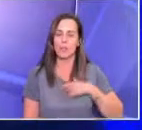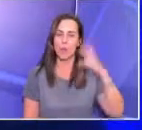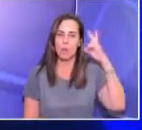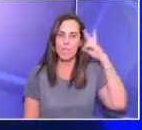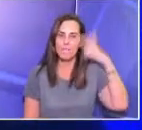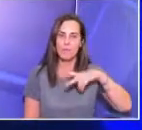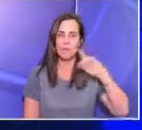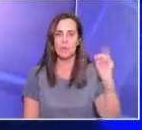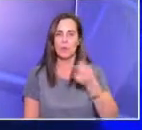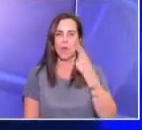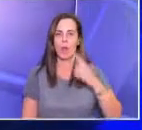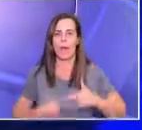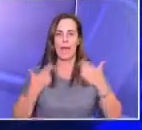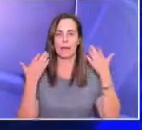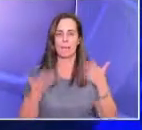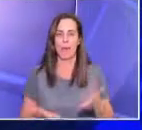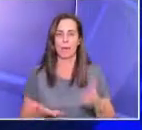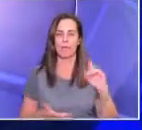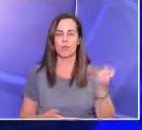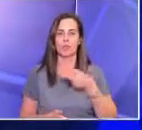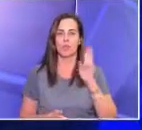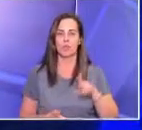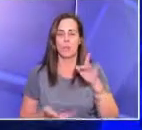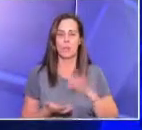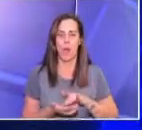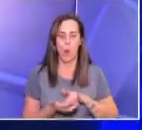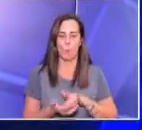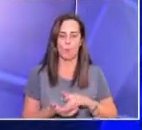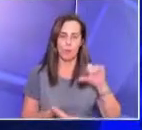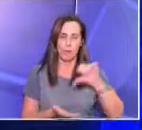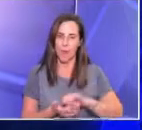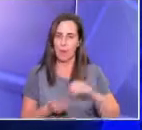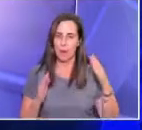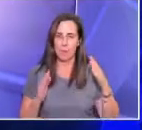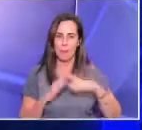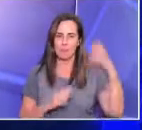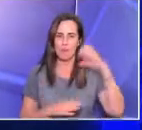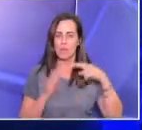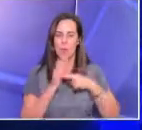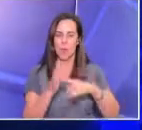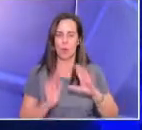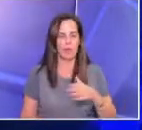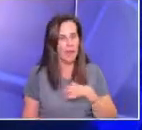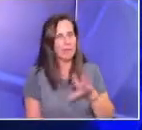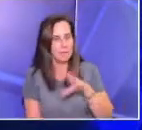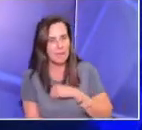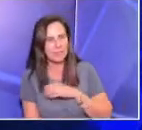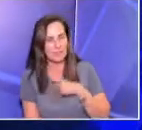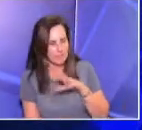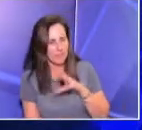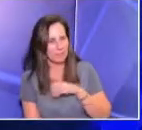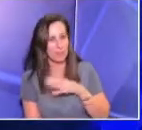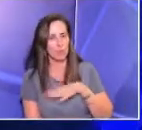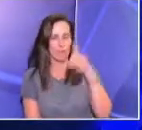מבינים שכולם הולכים לחיות פה, ולכולם יש פה מקום, והעיר בית שמש תהיה המודל לזה. אני מסכים איתך, אבל אני בכל זאת, אני